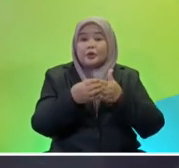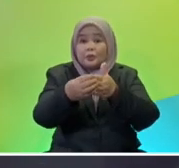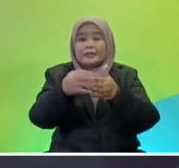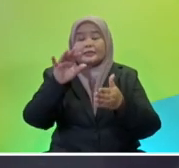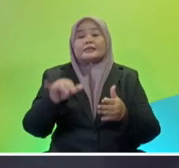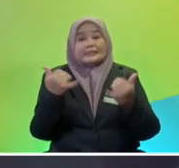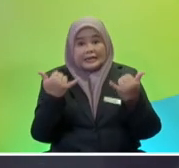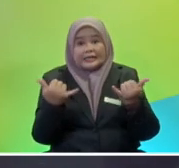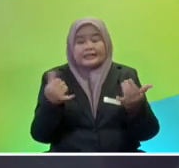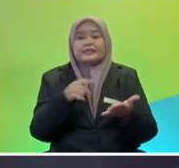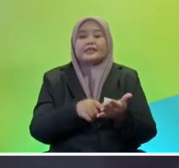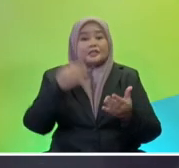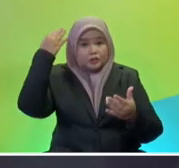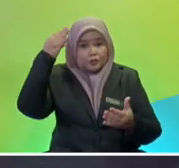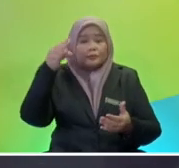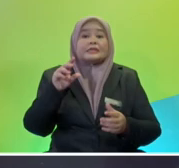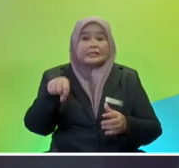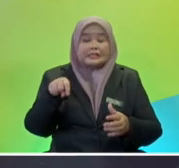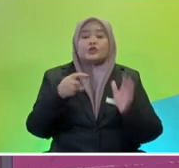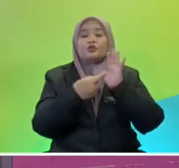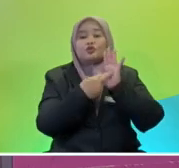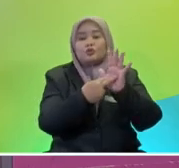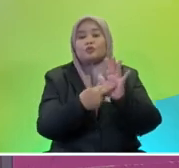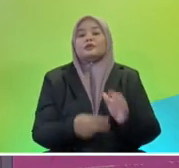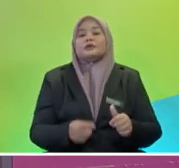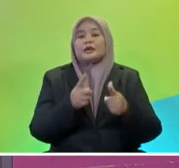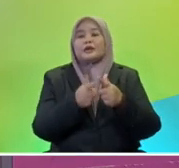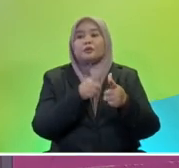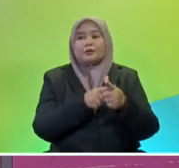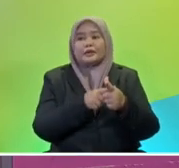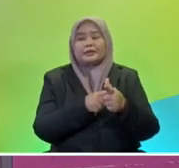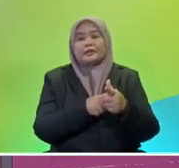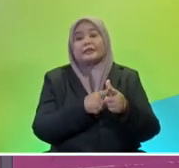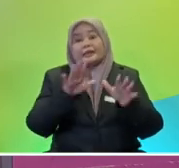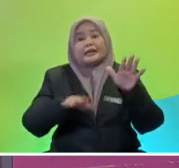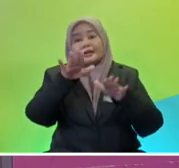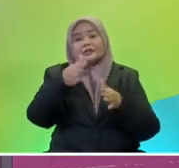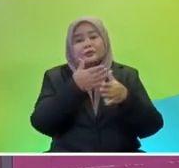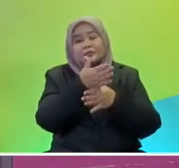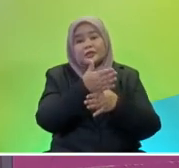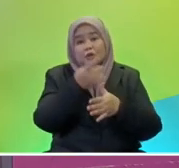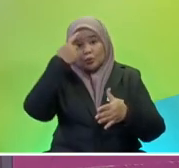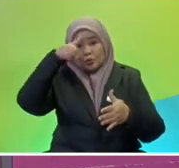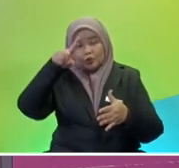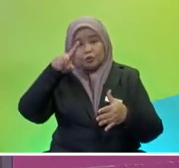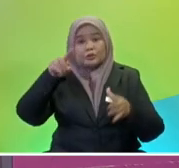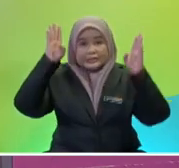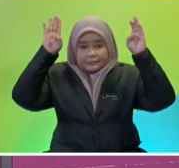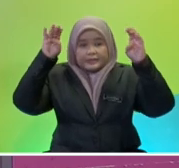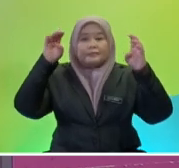paling terkini ya yang perlu rujuk kemudian Apa langkah seterusnya untuk mata pelajaran